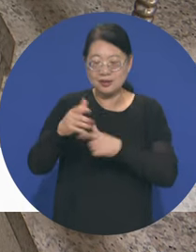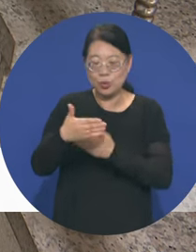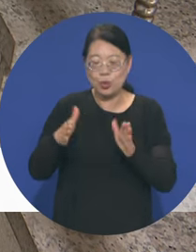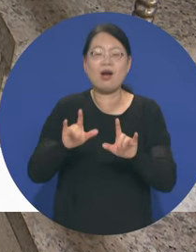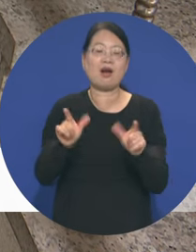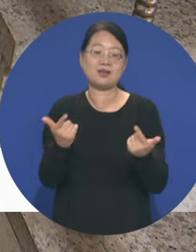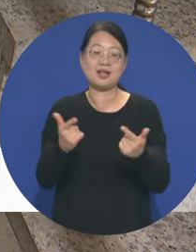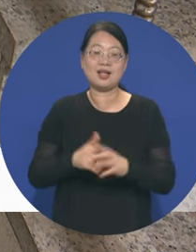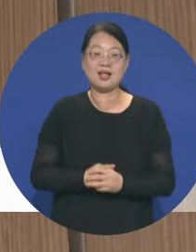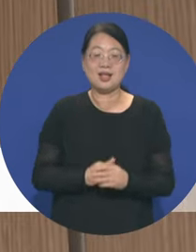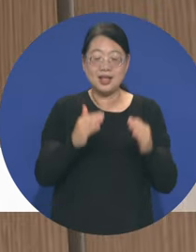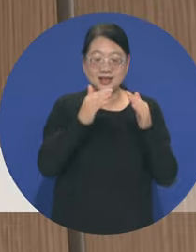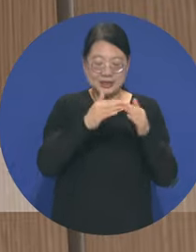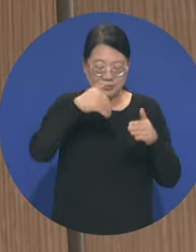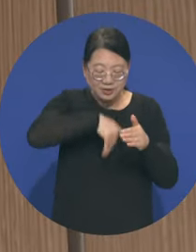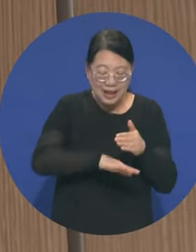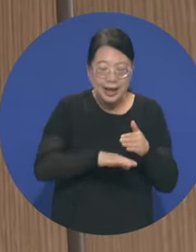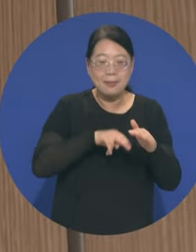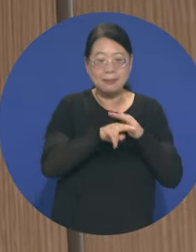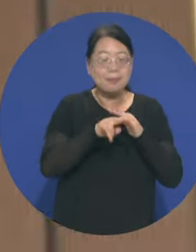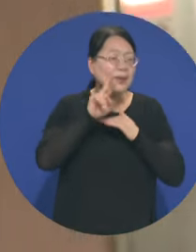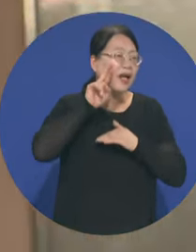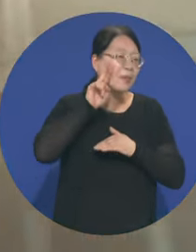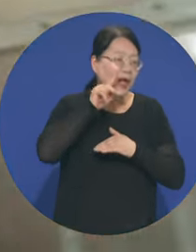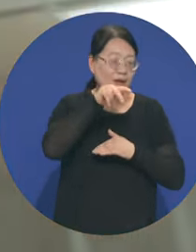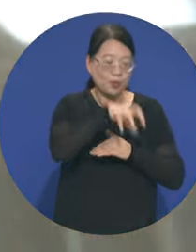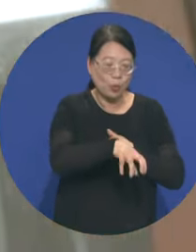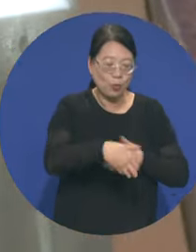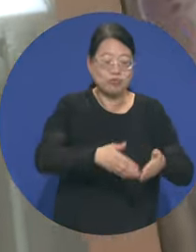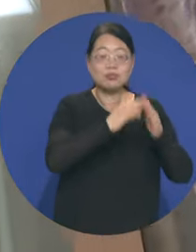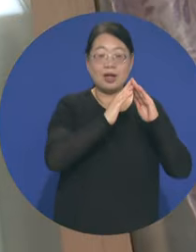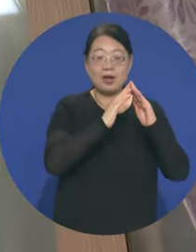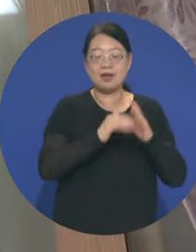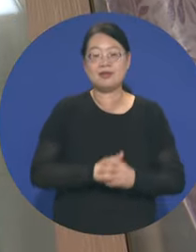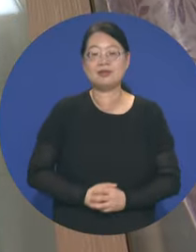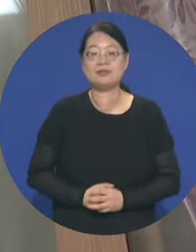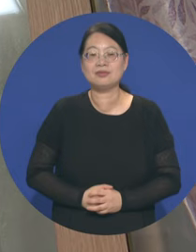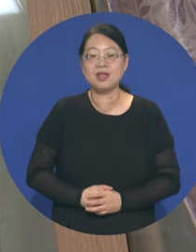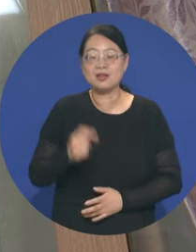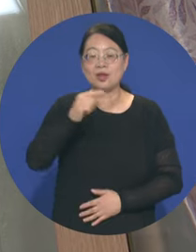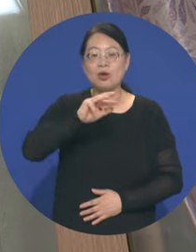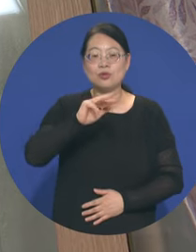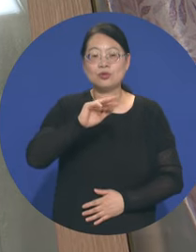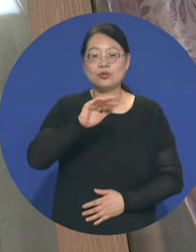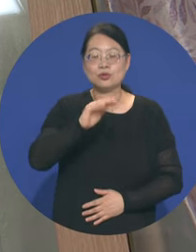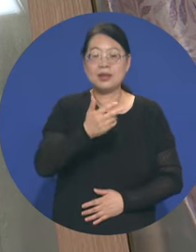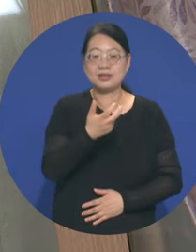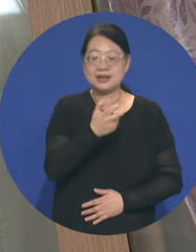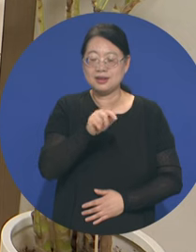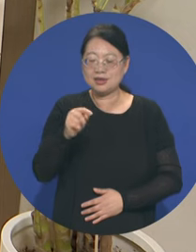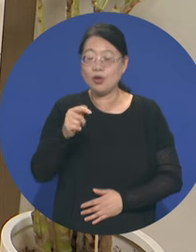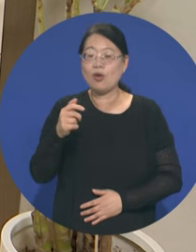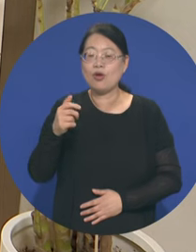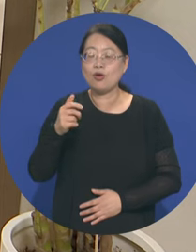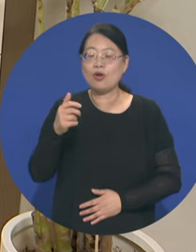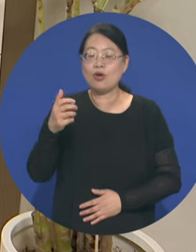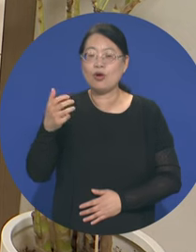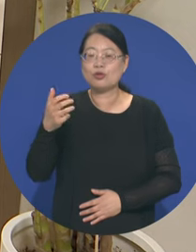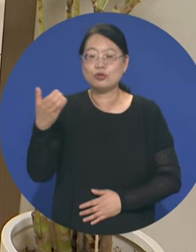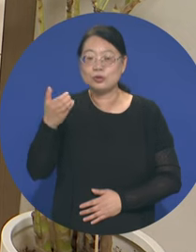아니었습니다 주택 지하의 비상 대피용 공간으로 설치된 것이 시작이었는데 1970년대 중반에서